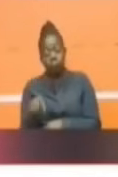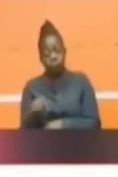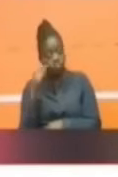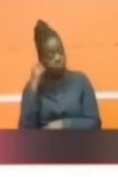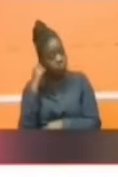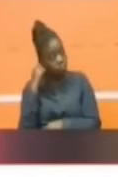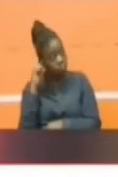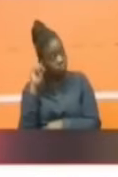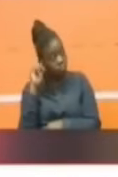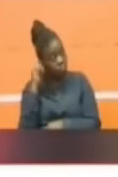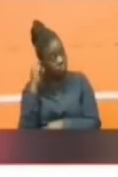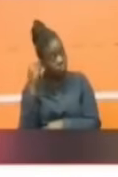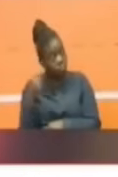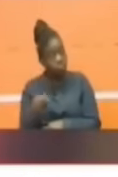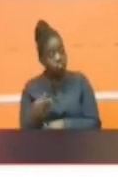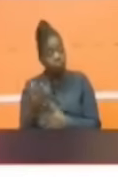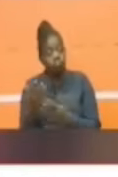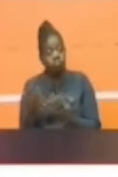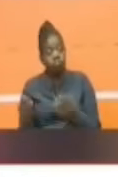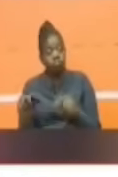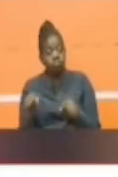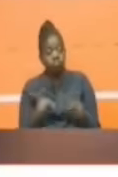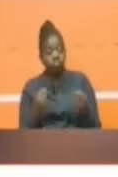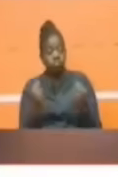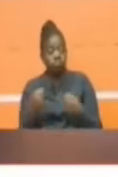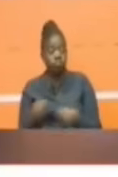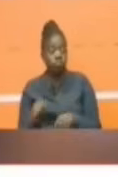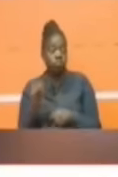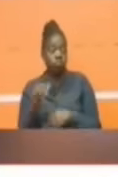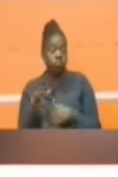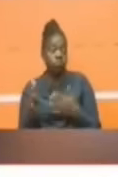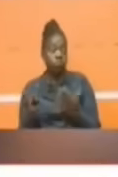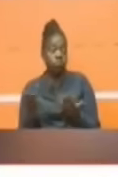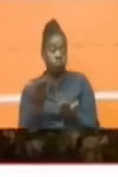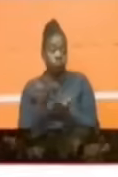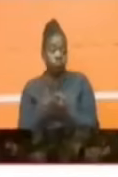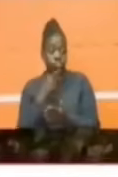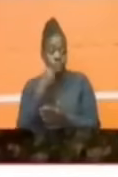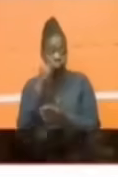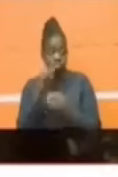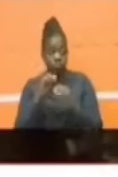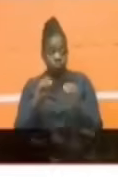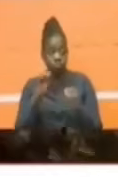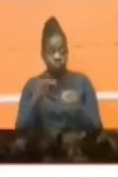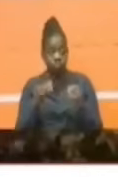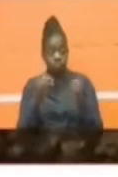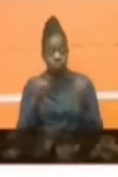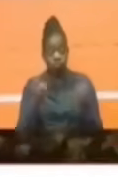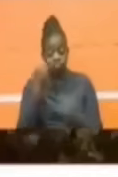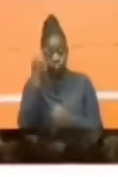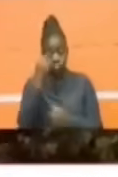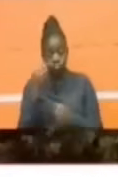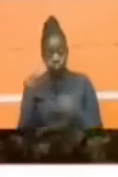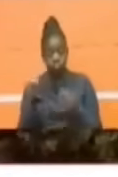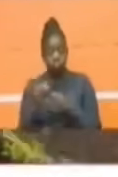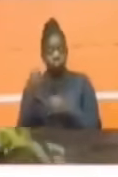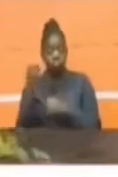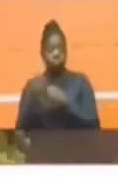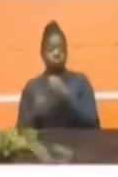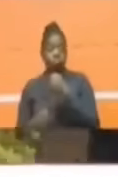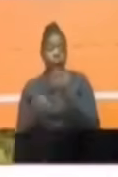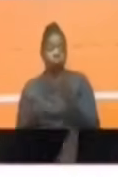Chibi. Ye hajiri wega Muhammad wega na yavu mide chikula chino. Nga wasabida wazido kusimisaba na wedeni. Ate wakumeko nukusa